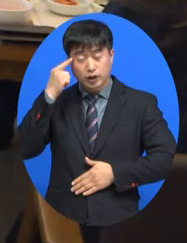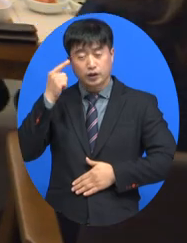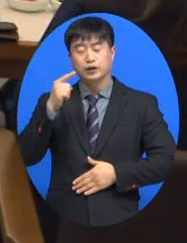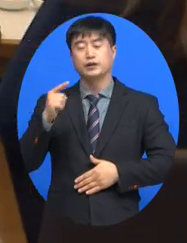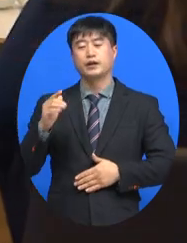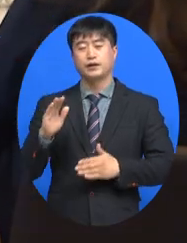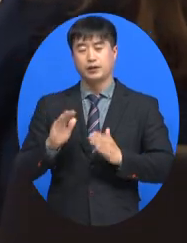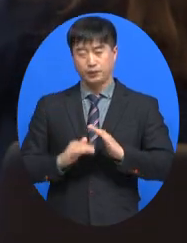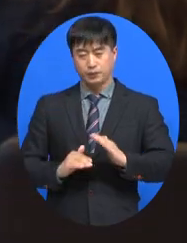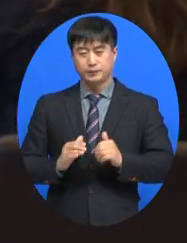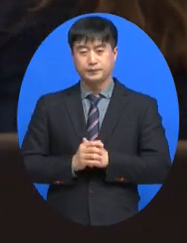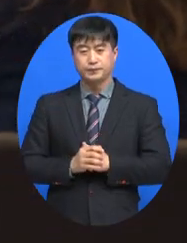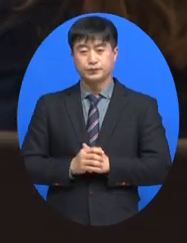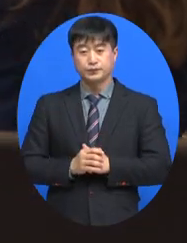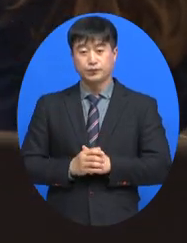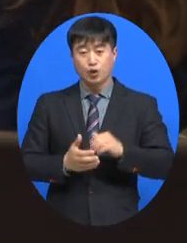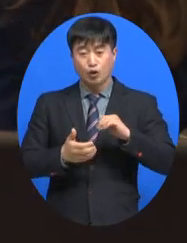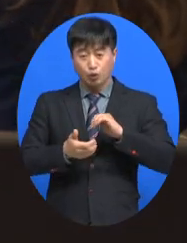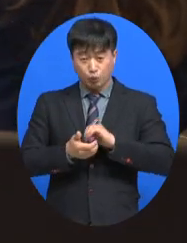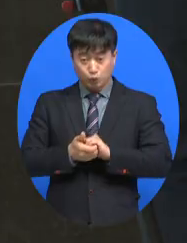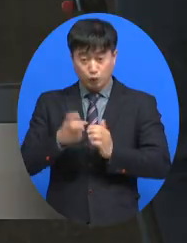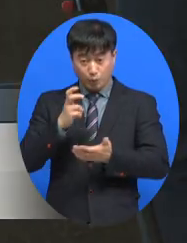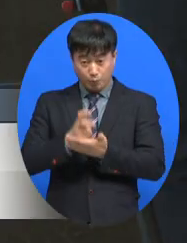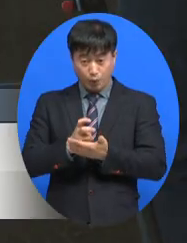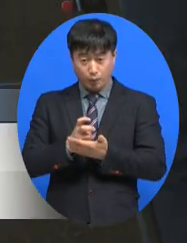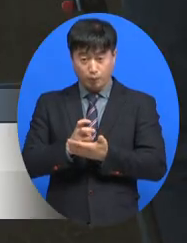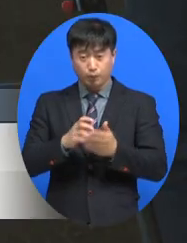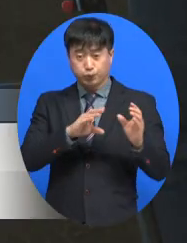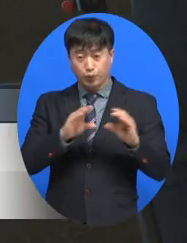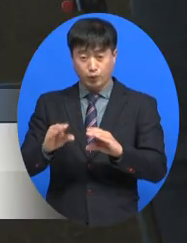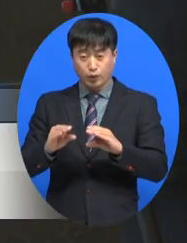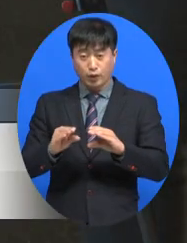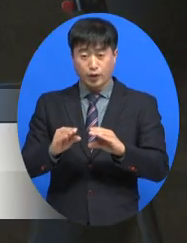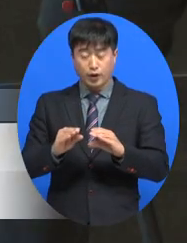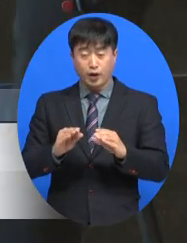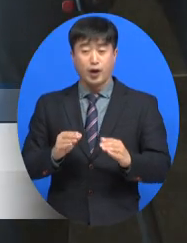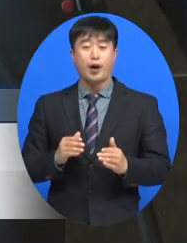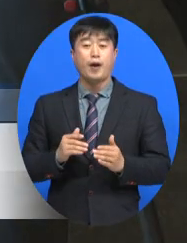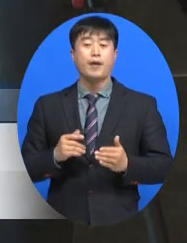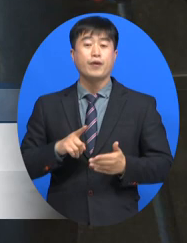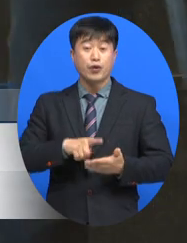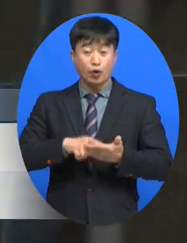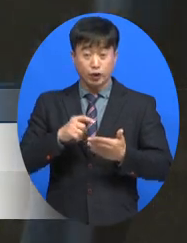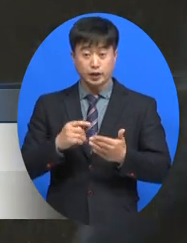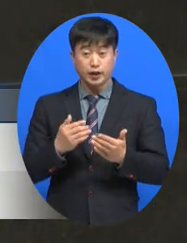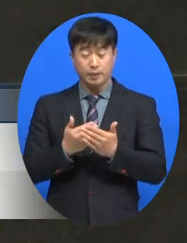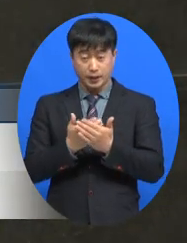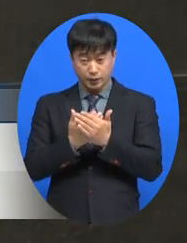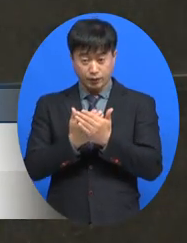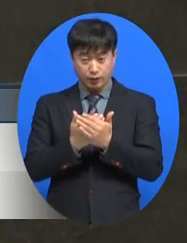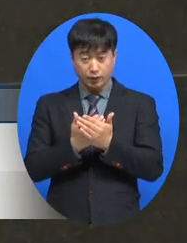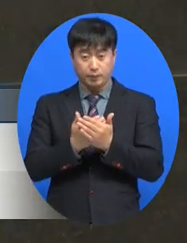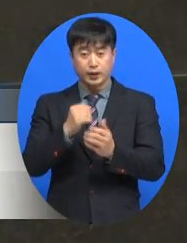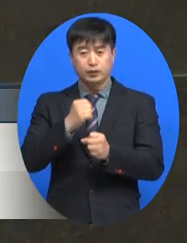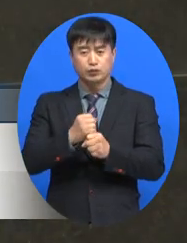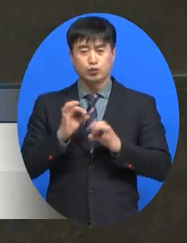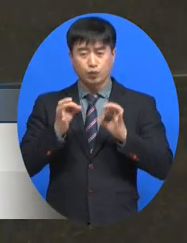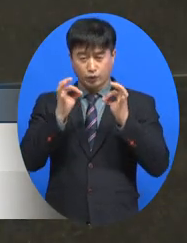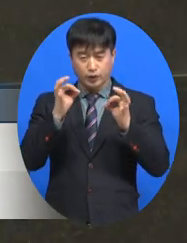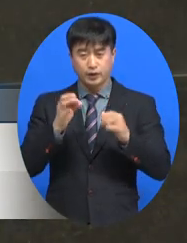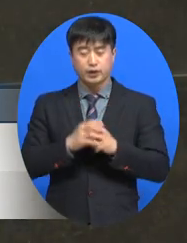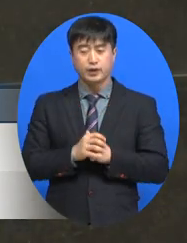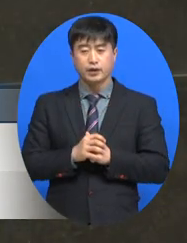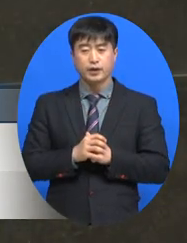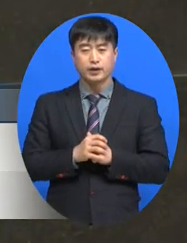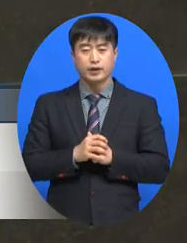챙긴 일정입니다. 규제 완화와 또 이 혁신 생태계를 만드는 것 등 최선을